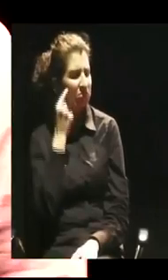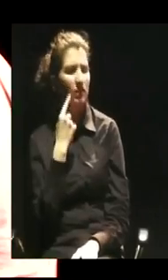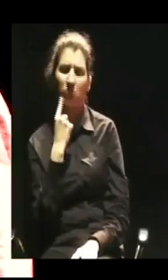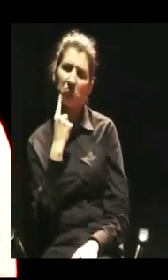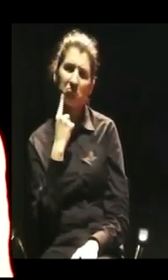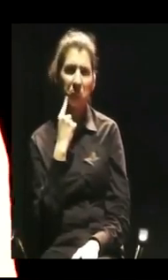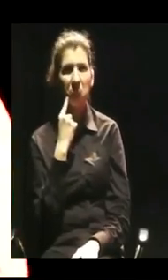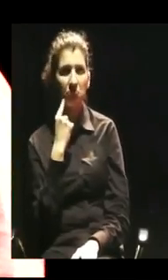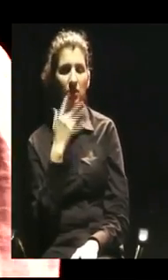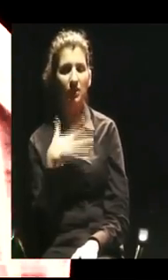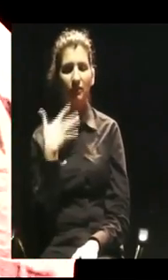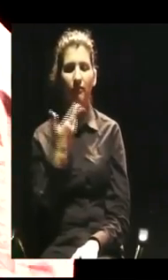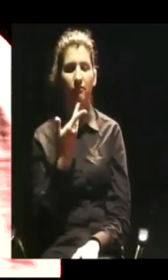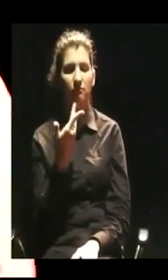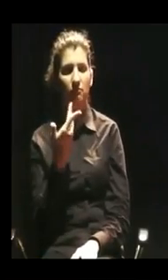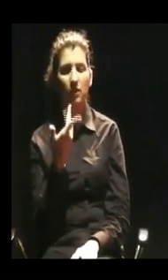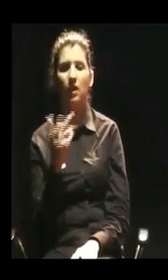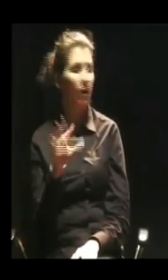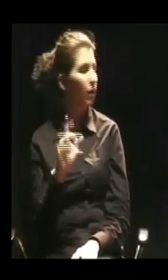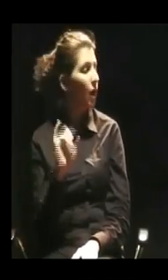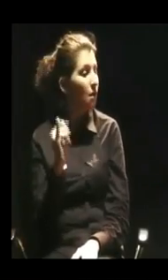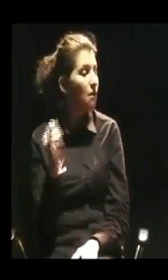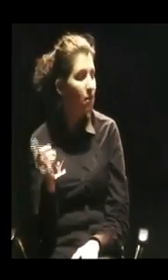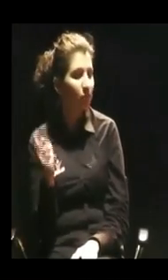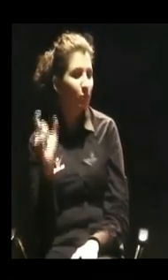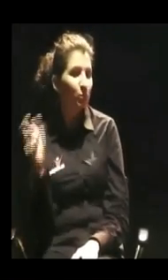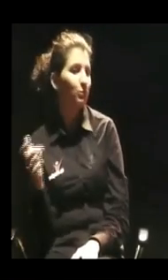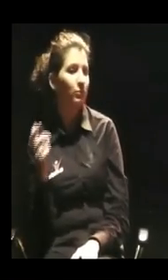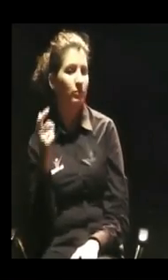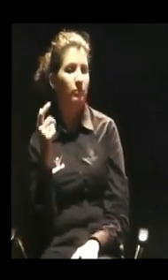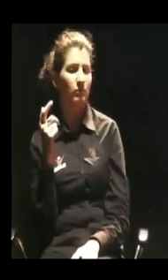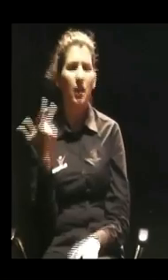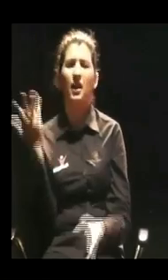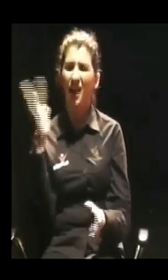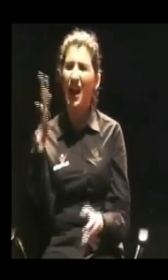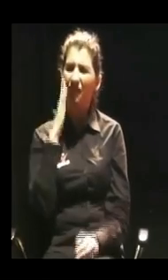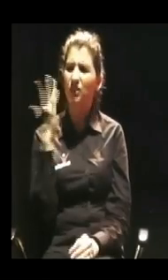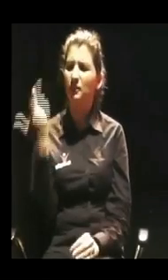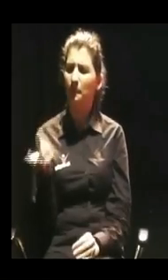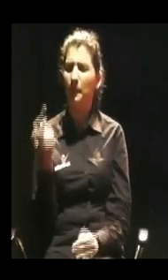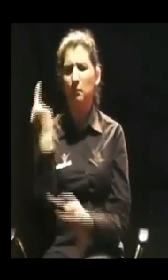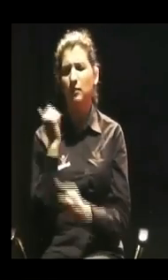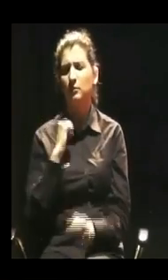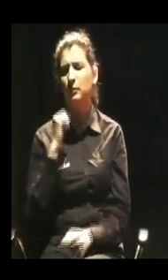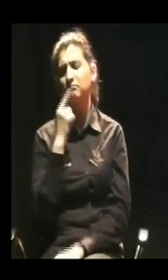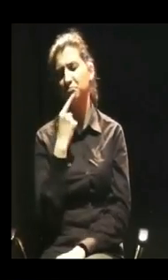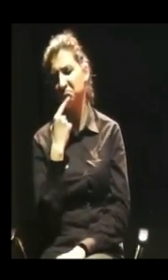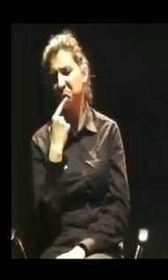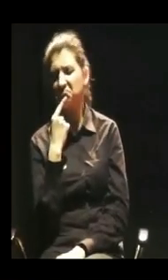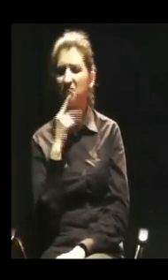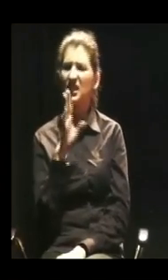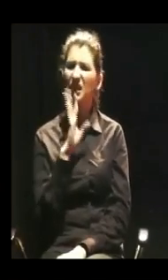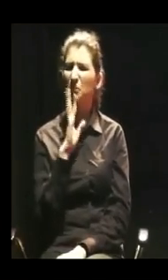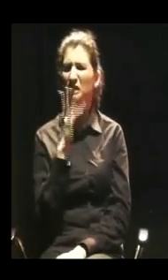głowy. A tamten: jaka? No, wiesz, pomyślałem sobie, że chyba nie